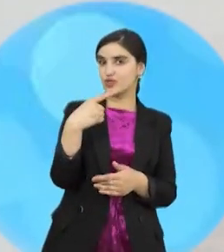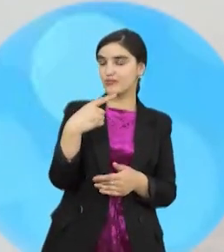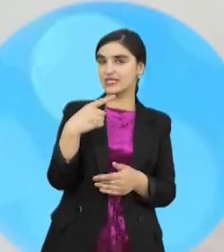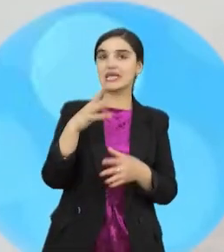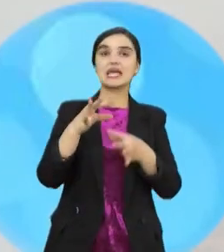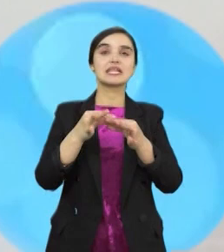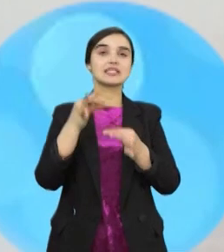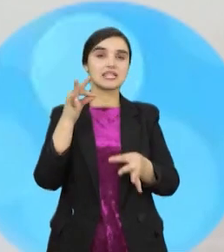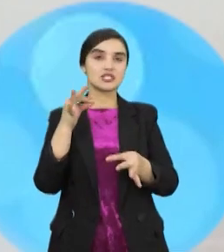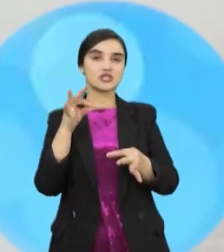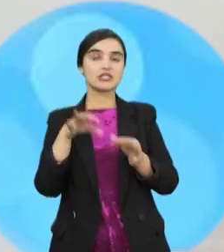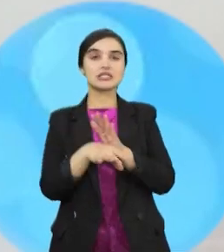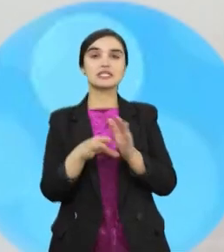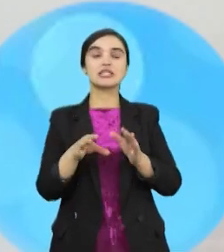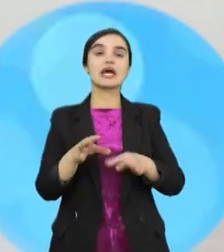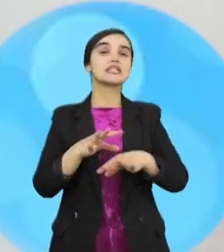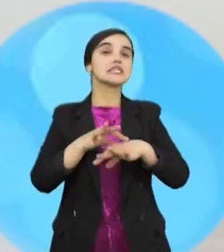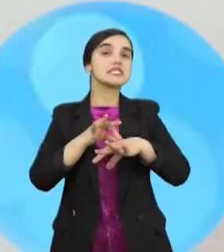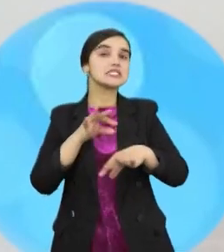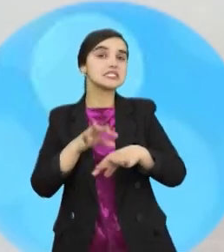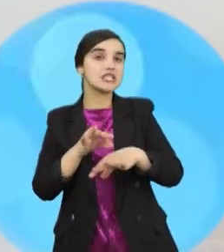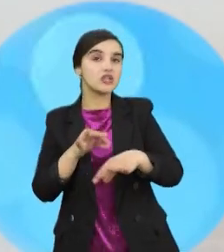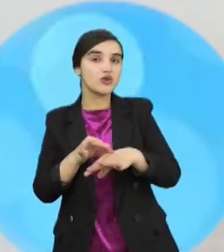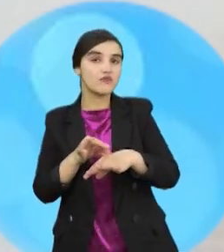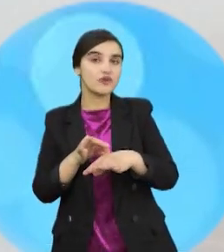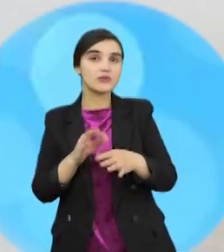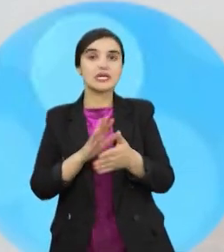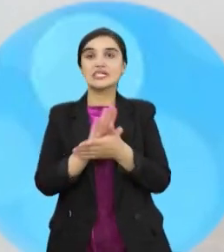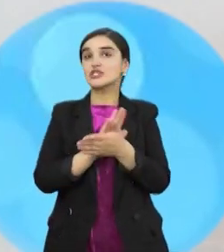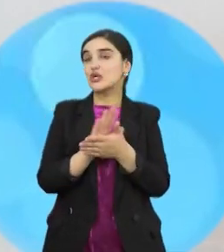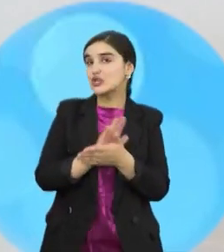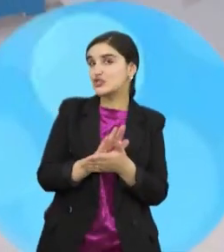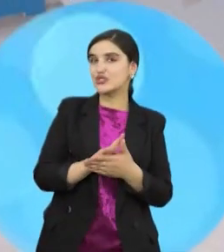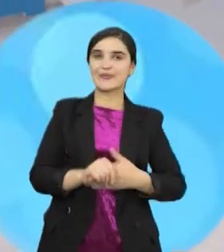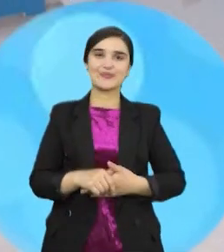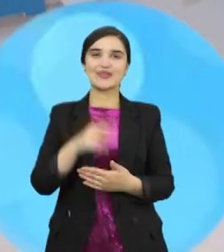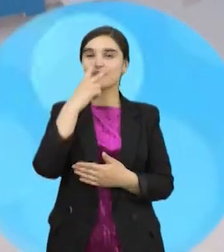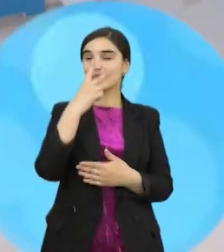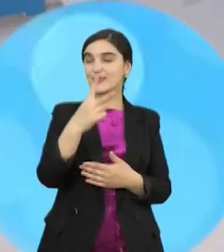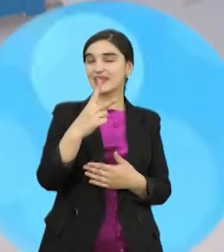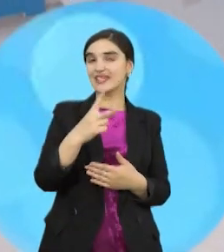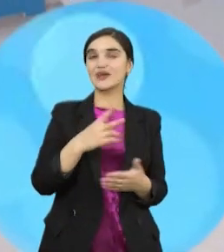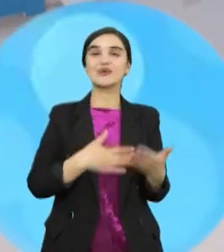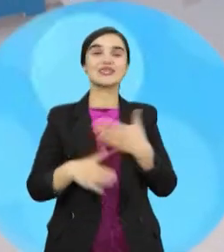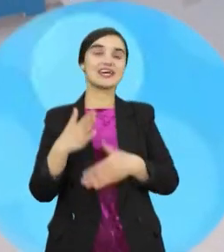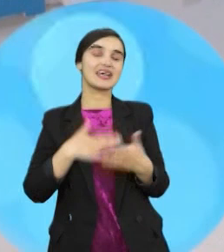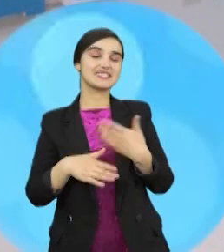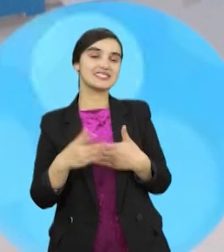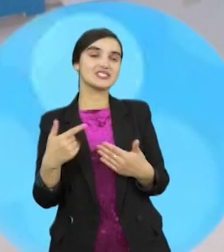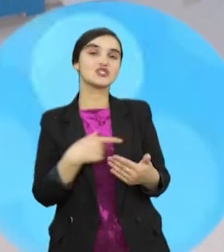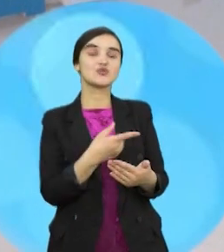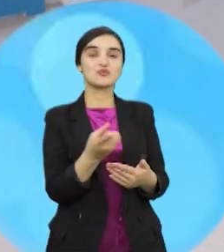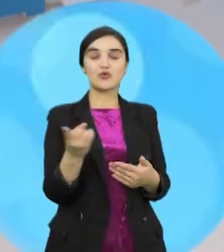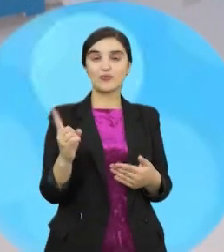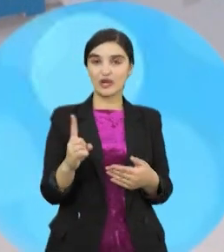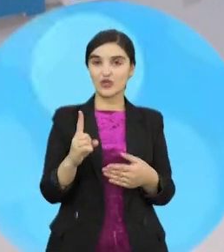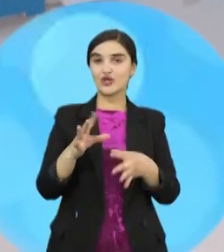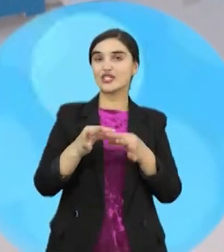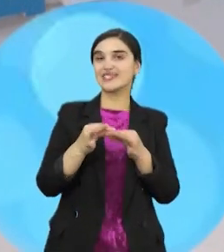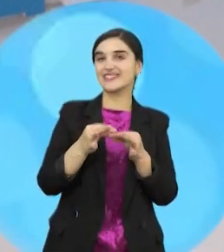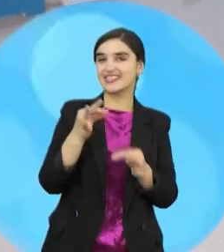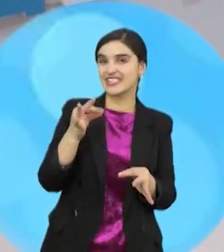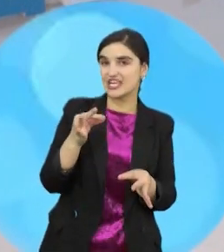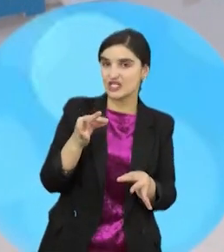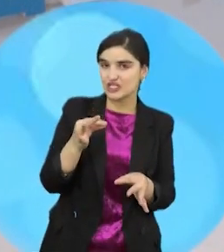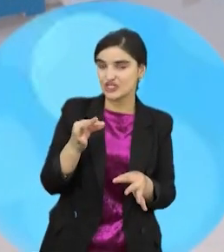من نایچه رو در سلوفانی پولیتیلینی سویش دادم. بله تماشابینانی عزیز، ما برای اون